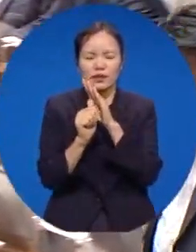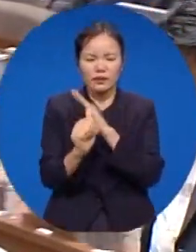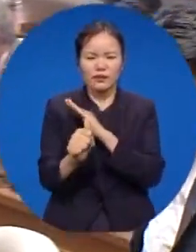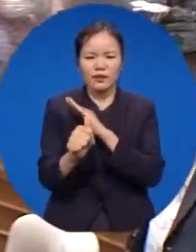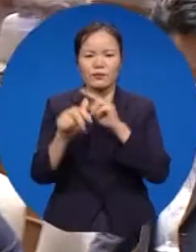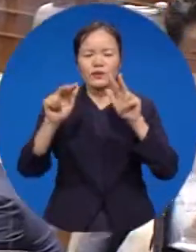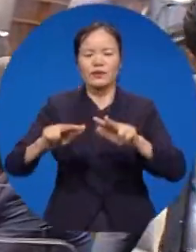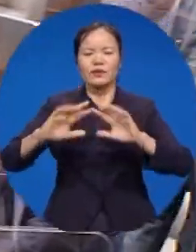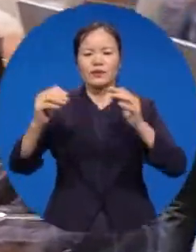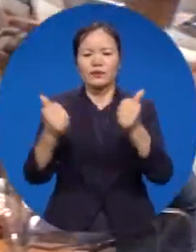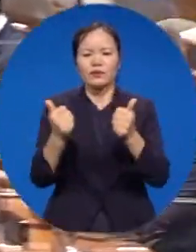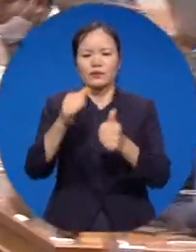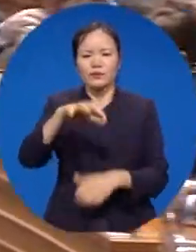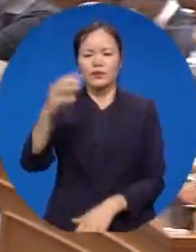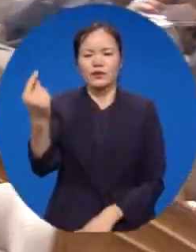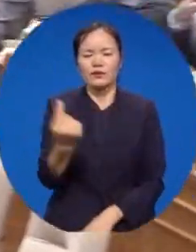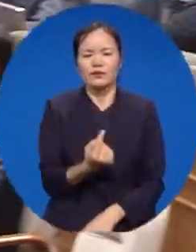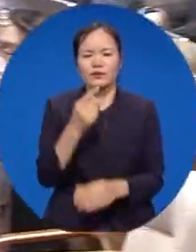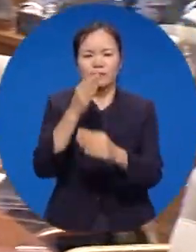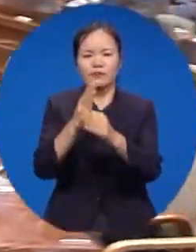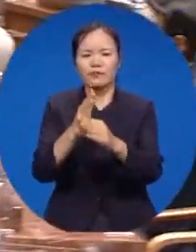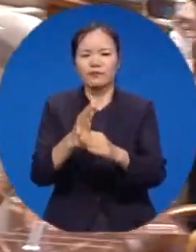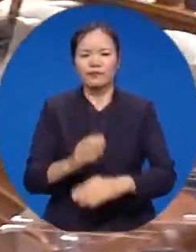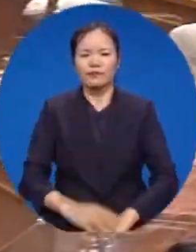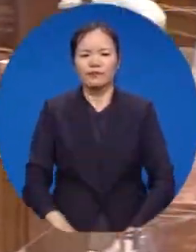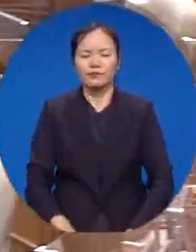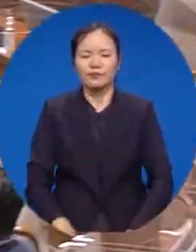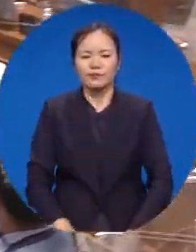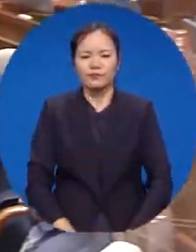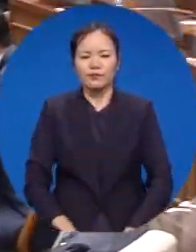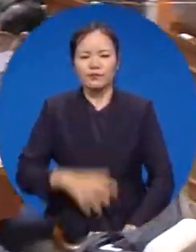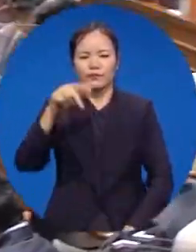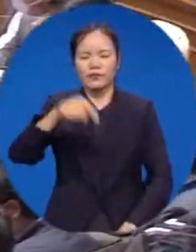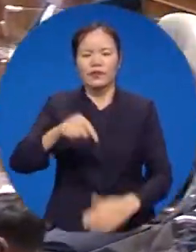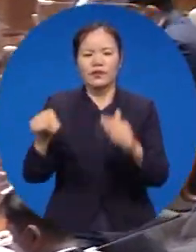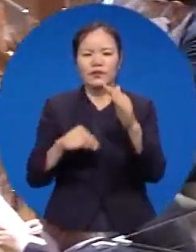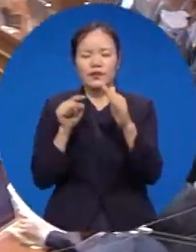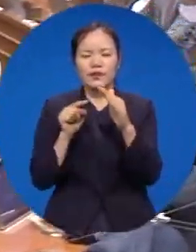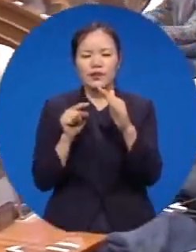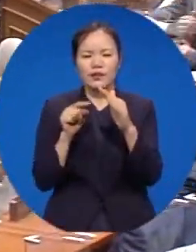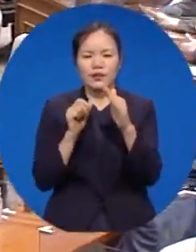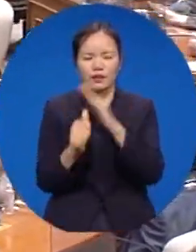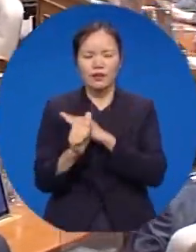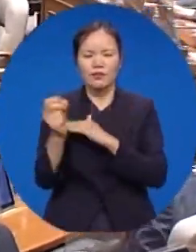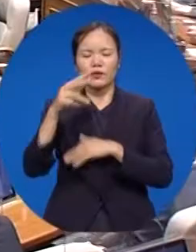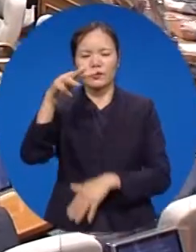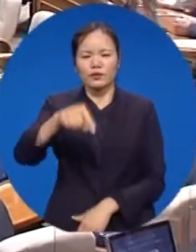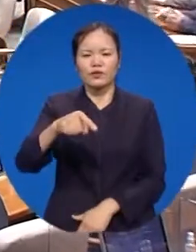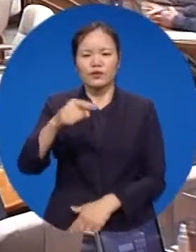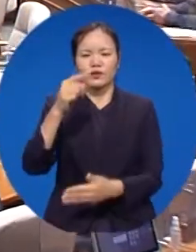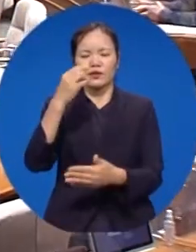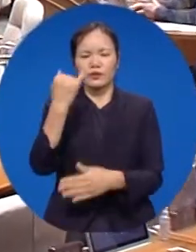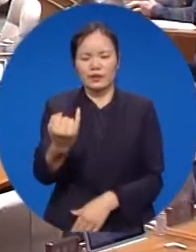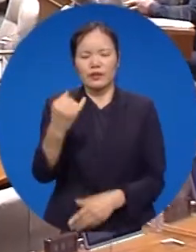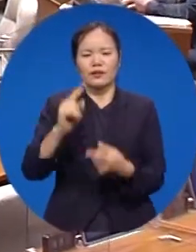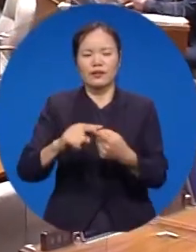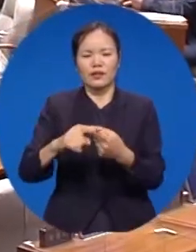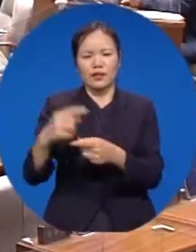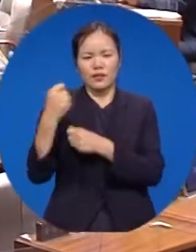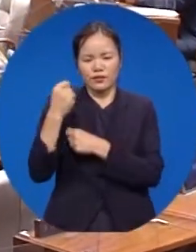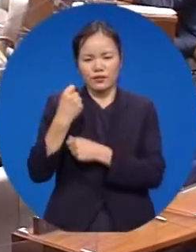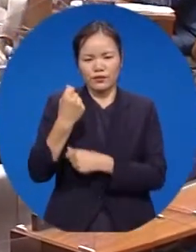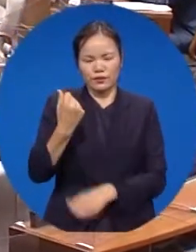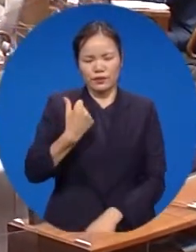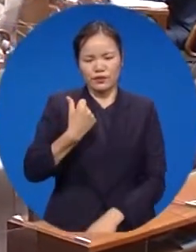원내대표 지금 국회 본회의장으로 입장하고 있는 중입니다. 주 원내대표는 아울러 추미애 법무부 장관에 대해 군복무 의혹